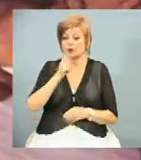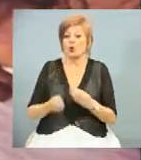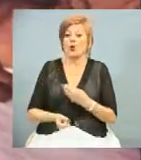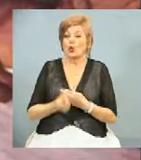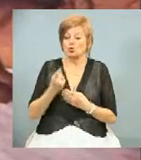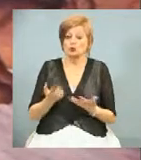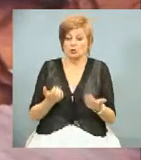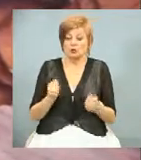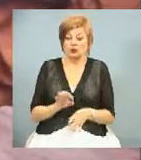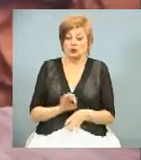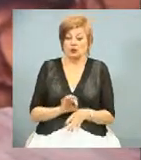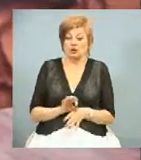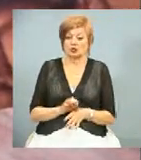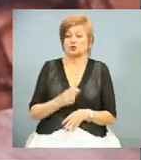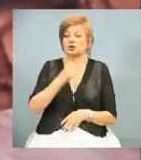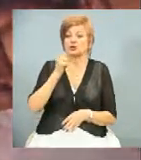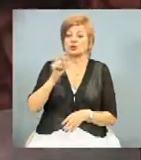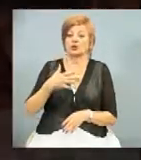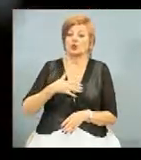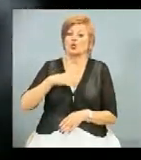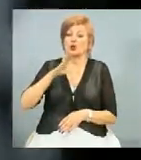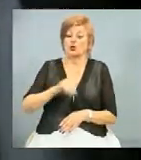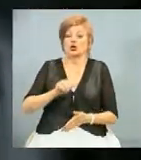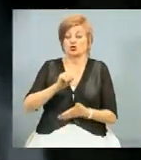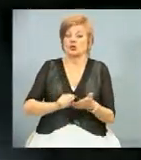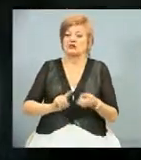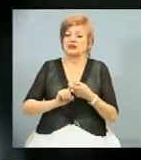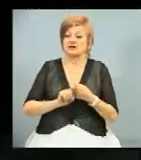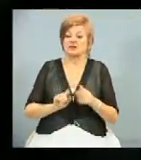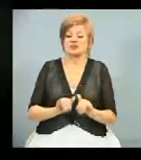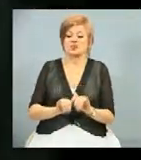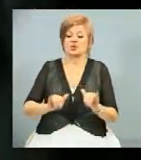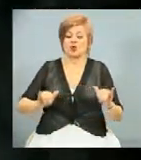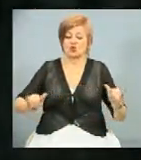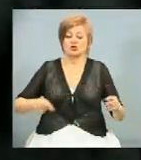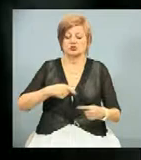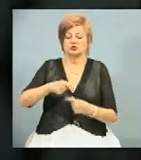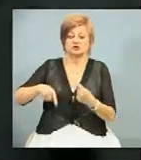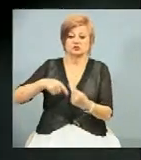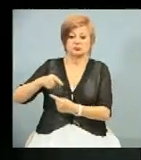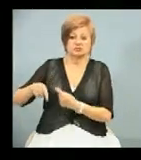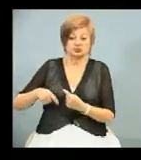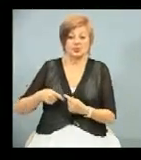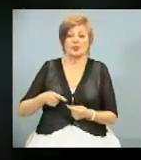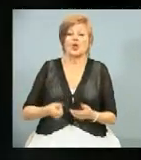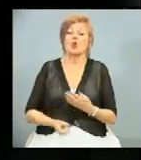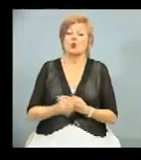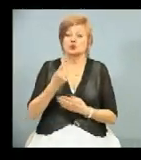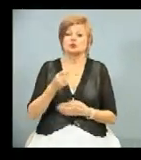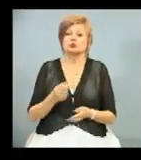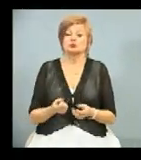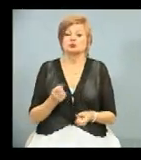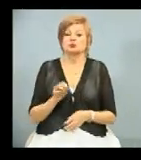беруться захворювання. Багато людей помирало від інфекцій, що поширювались від одного племені до іншого. Звідки ж тоді виникали